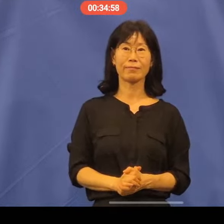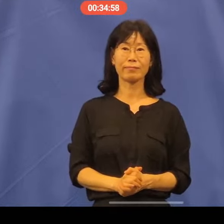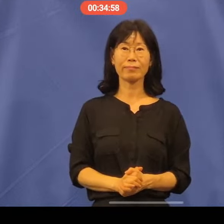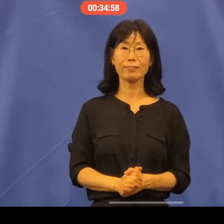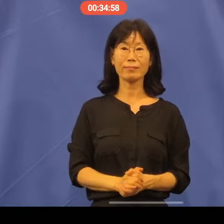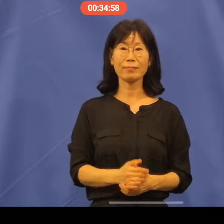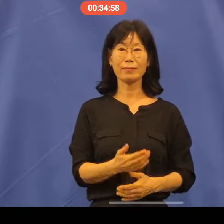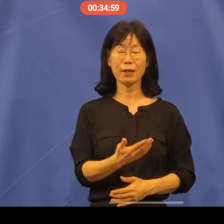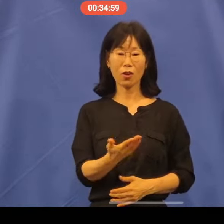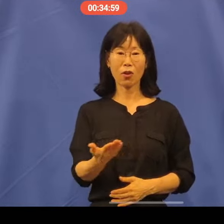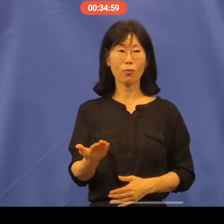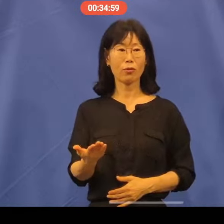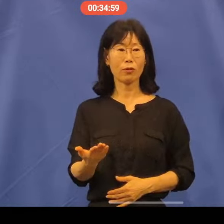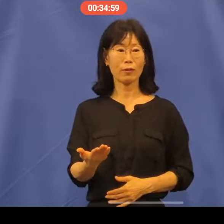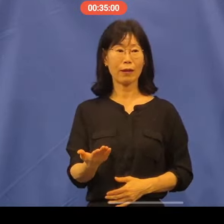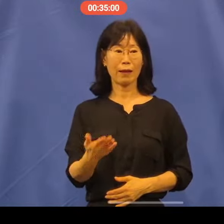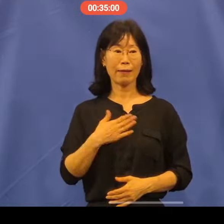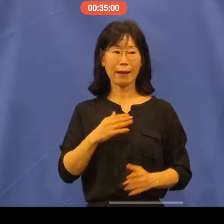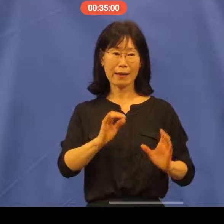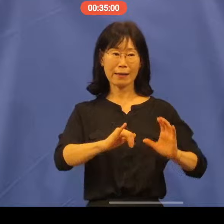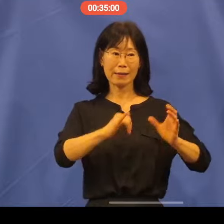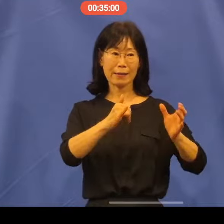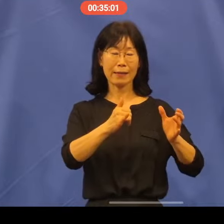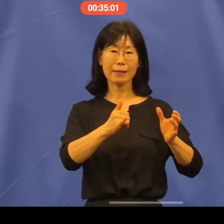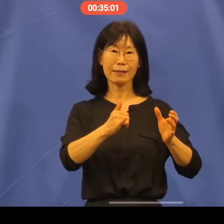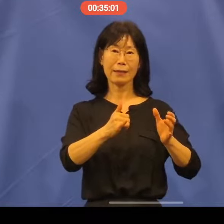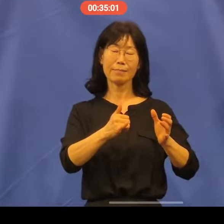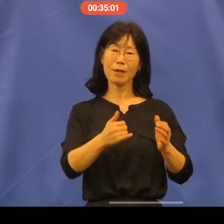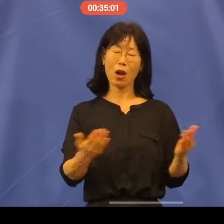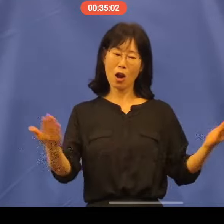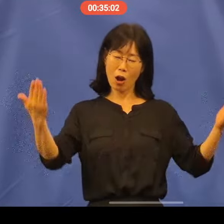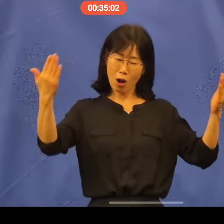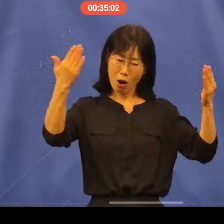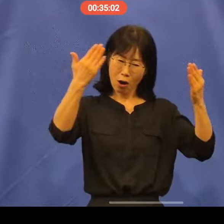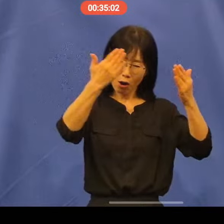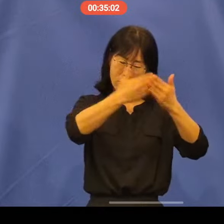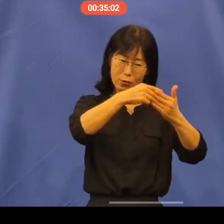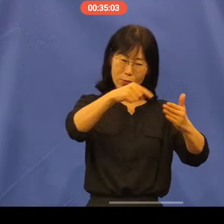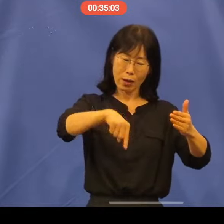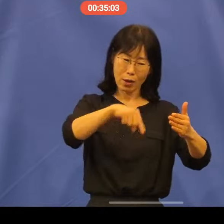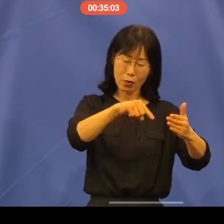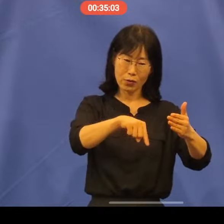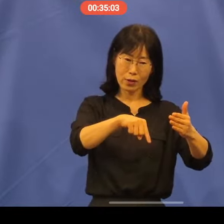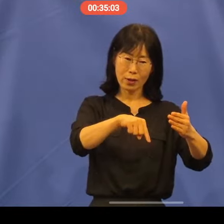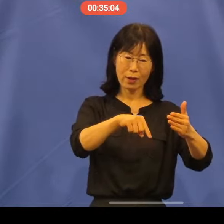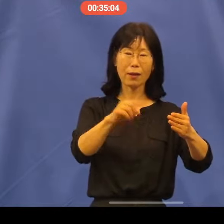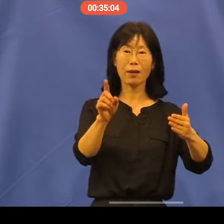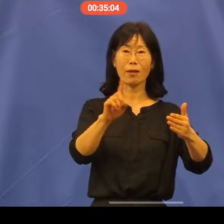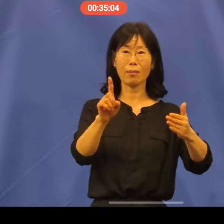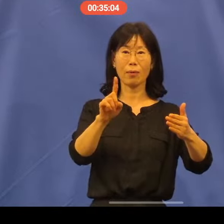어두움 속에서는 안 보여요. 근데 아침에 태양이 쫙 비칠 때, 그죠?